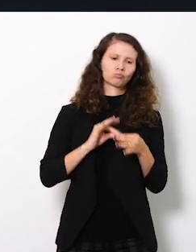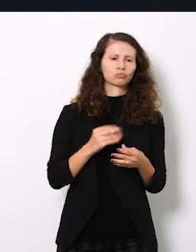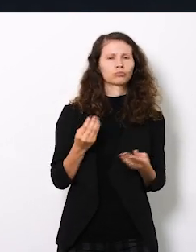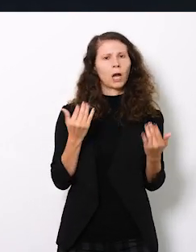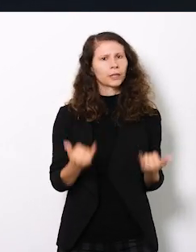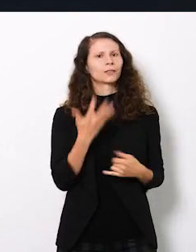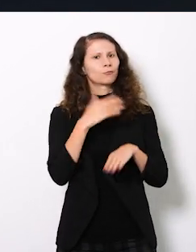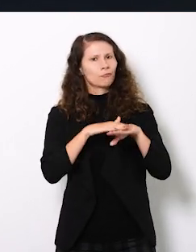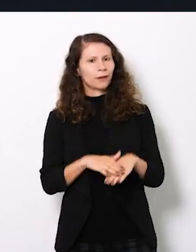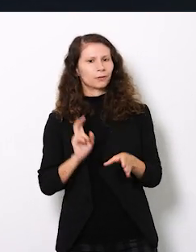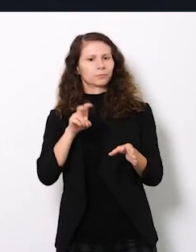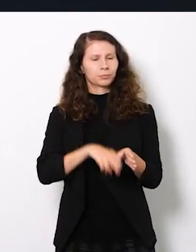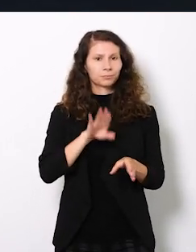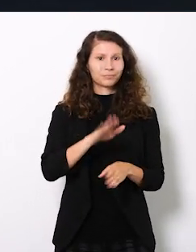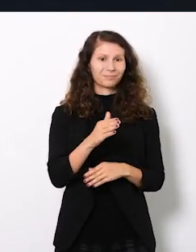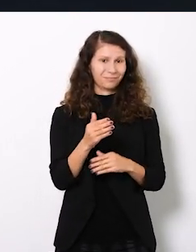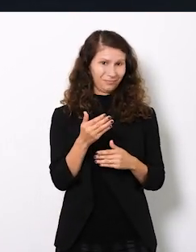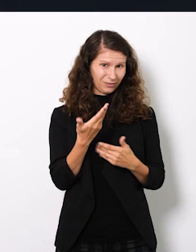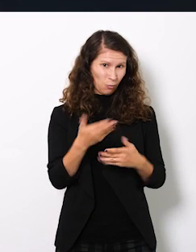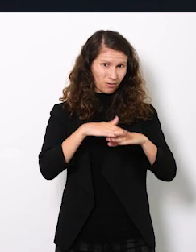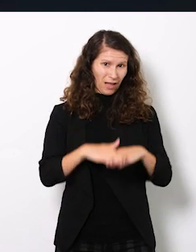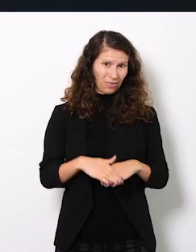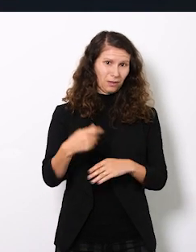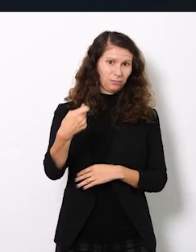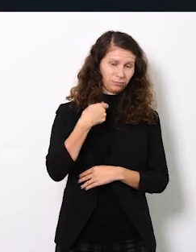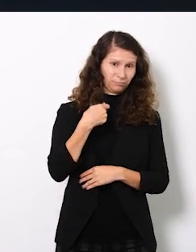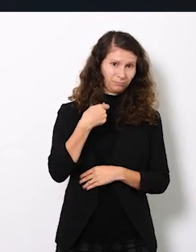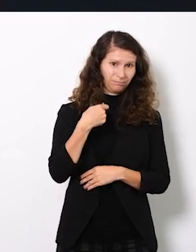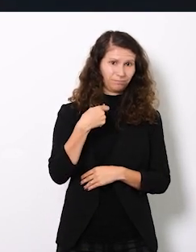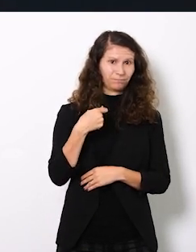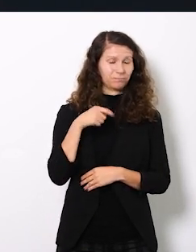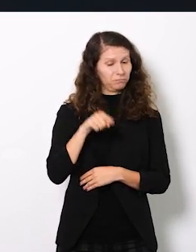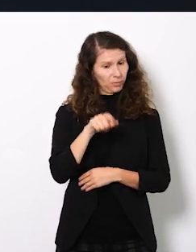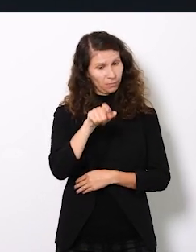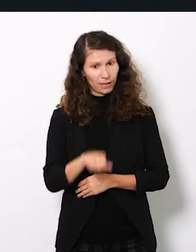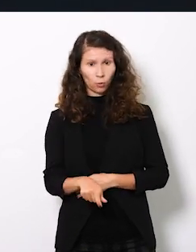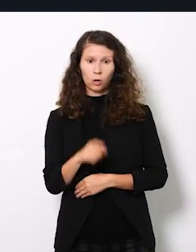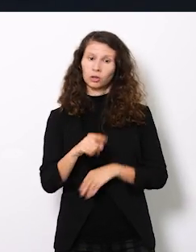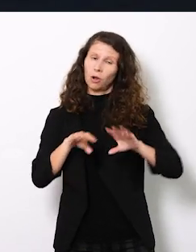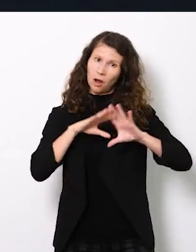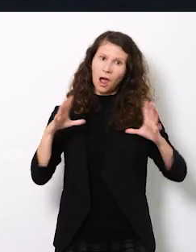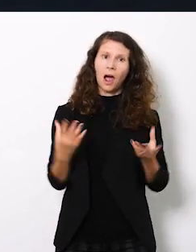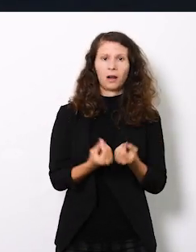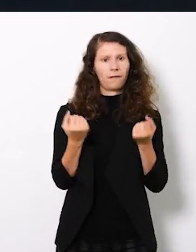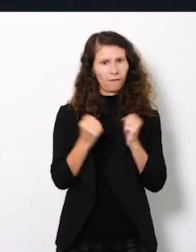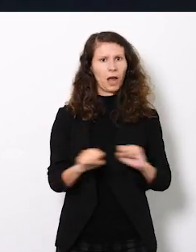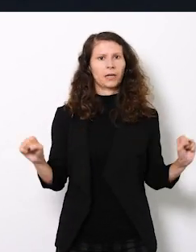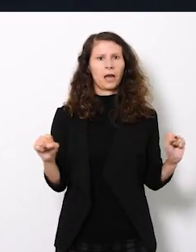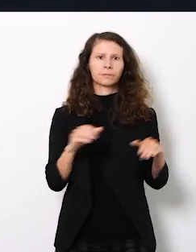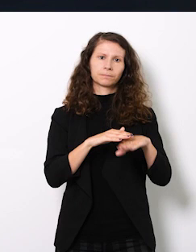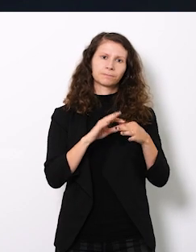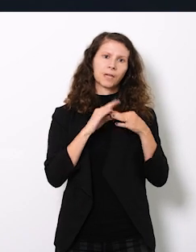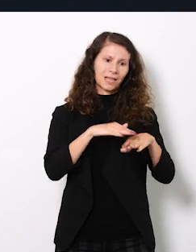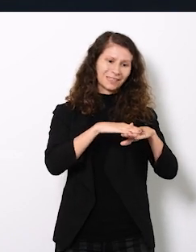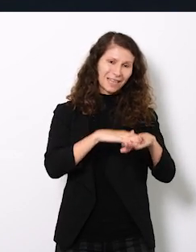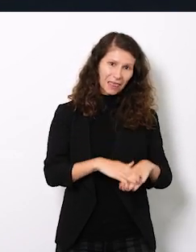seine individuelle Rentenhöhe bekommt, sie oder er soll dann alle Freiheiten haben, um neben dem Rentenbezug auch